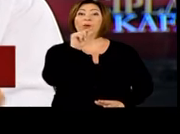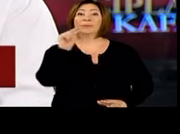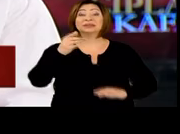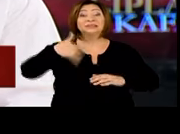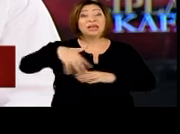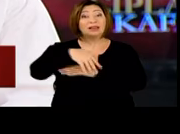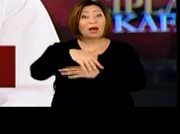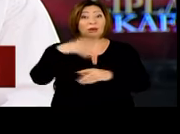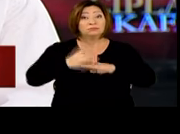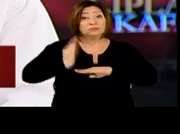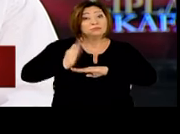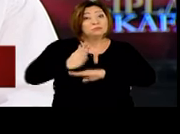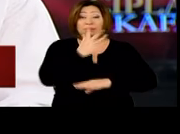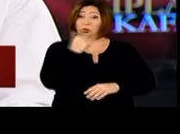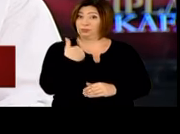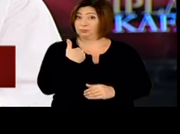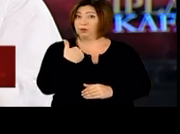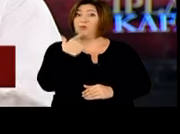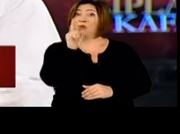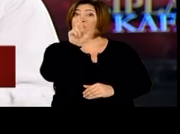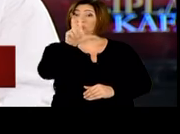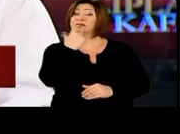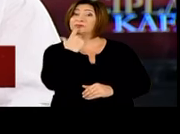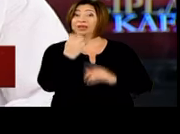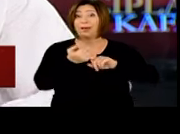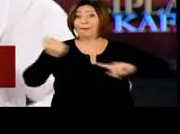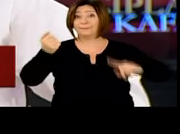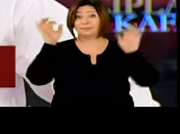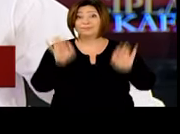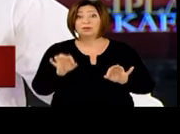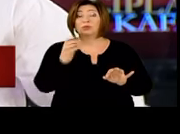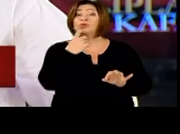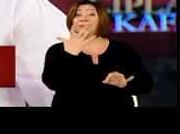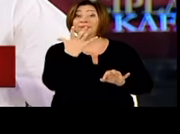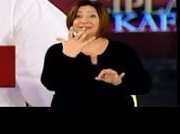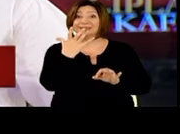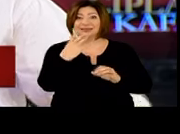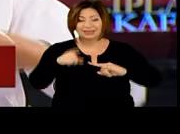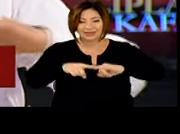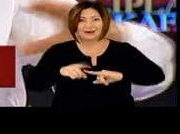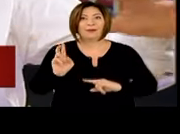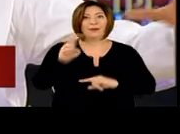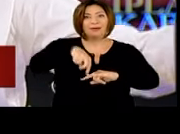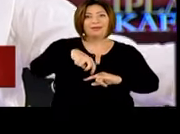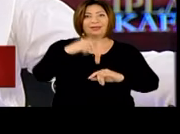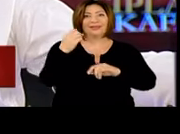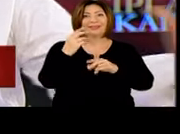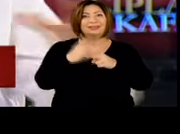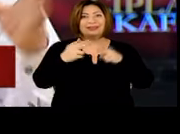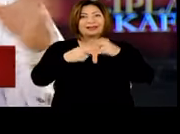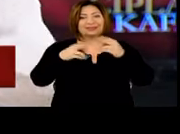biliyordum. Güzel. 13 yaşında kebap pişirmeye başlamıştım. Ama domates kasasının üstüne çıkıyordum. Bildiğim sıradan bir